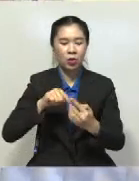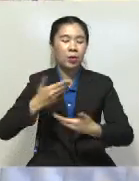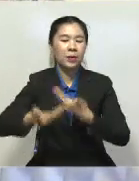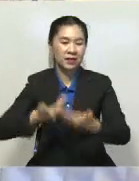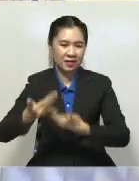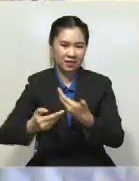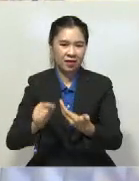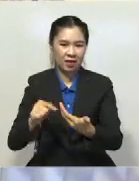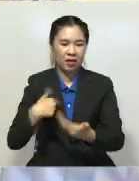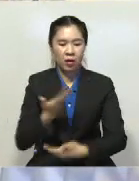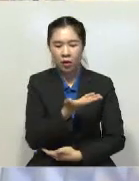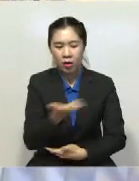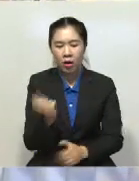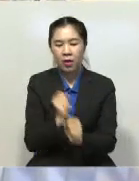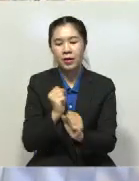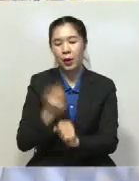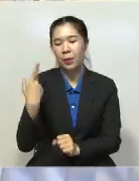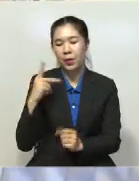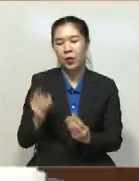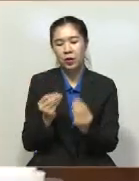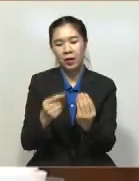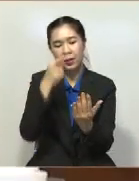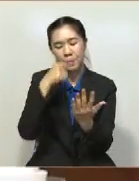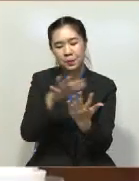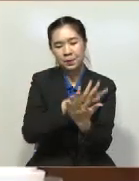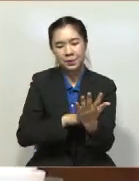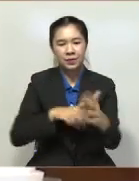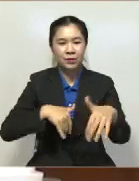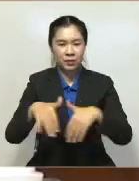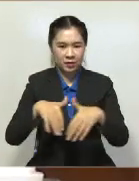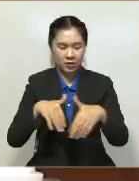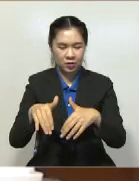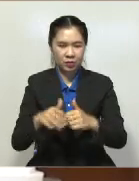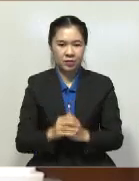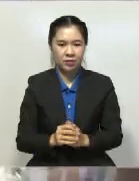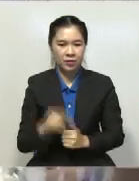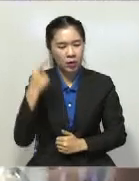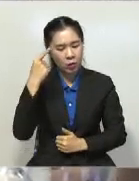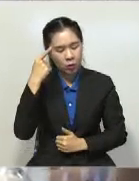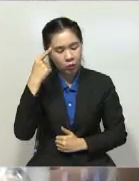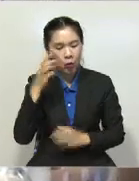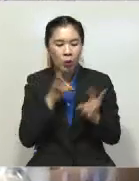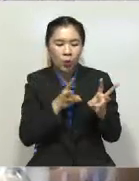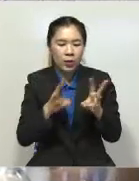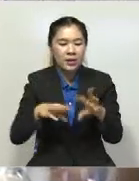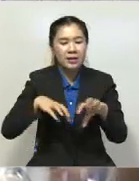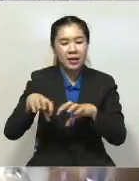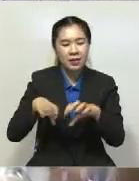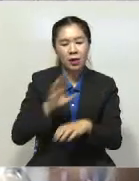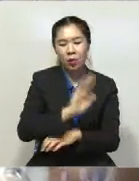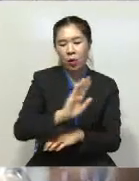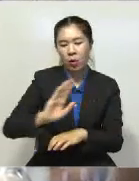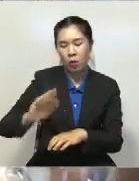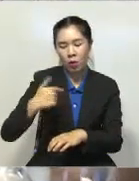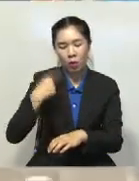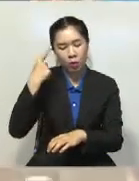จึงขอให้ทุกคนทำเพื่อประโยชน์ของประเทศและประชาชนรวมถึงต้องรู้การบริหารของแต่ละประเทศเพื่อให้เกิดการพัฒ